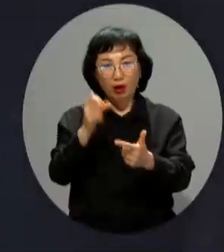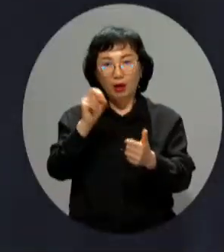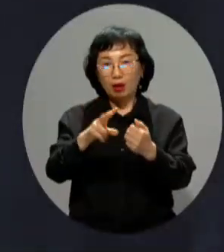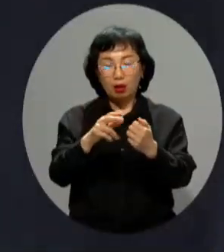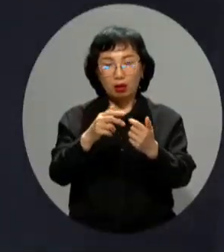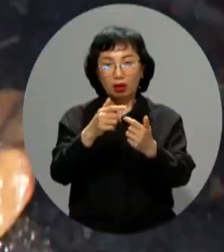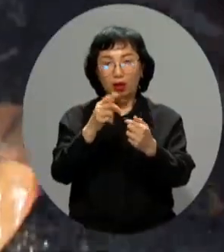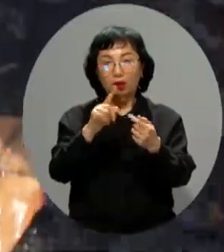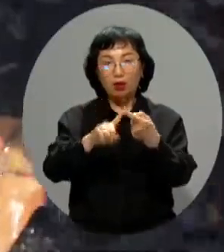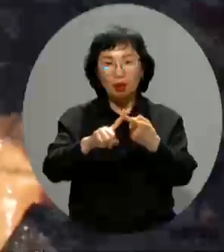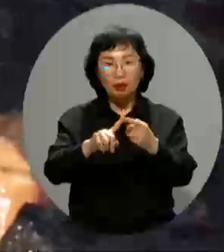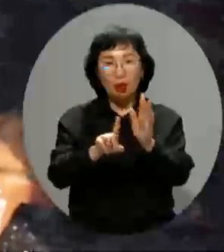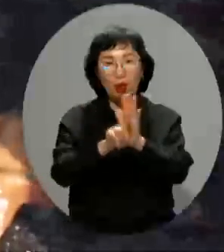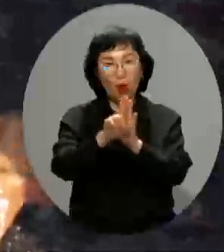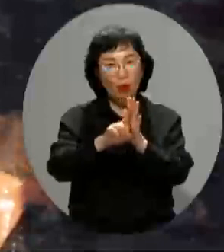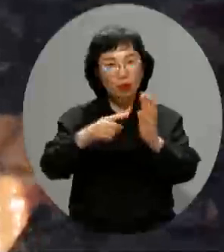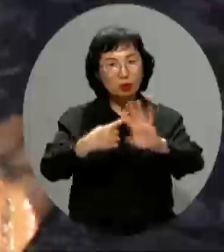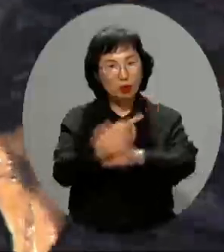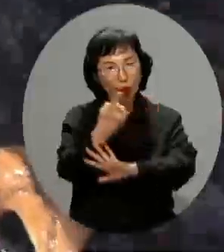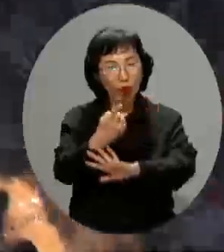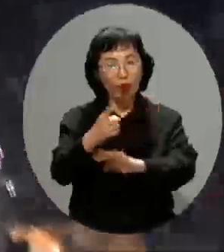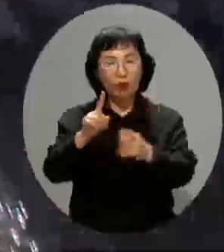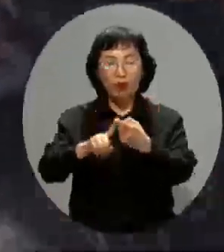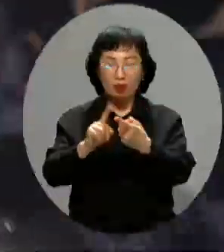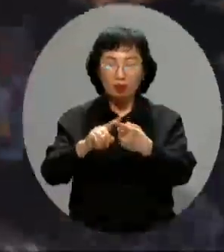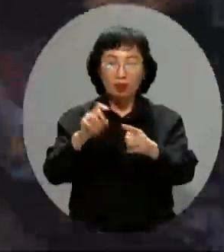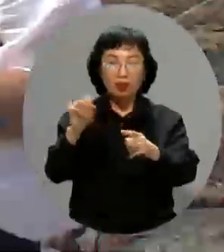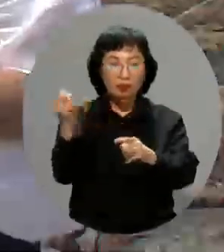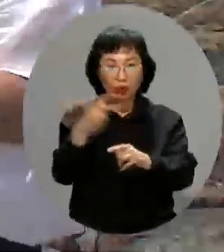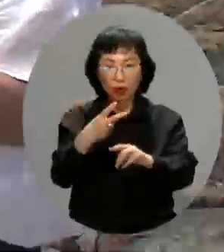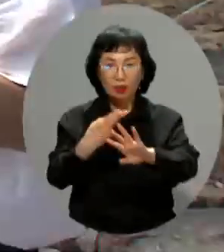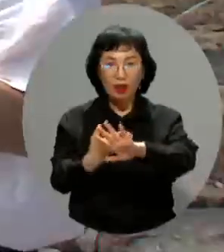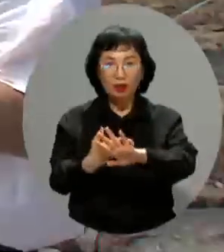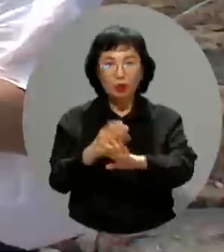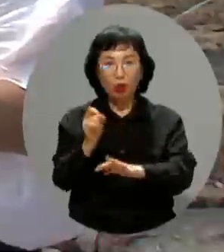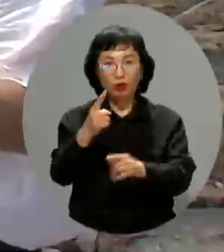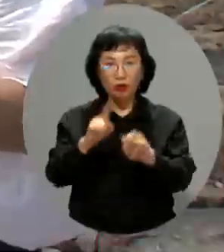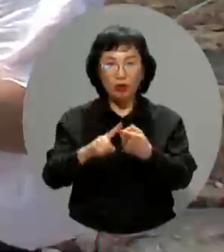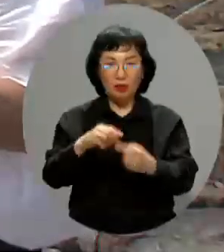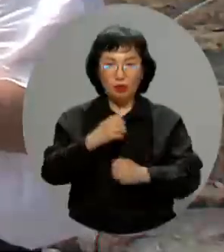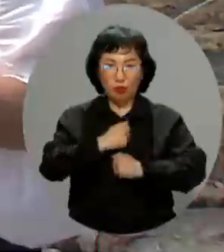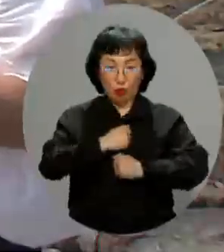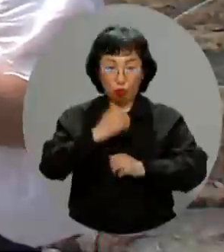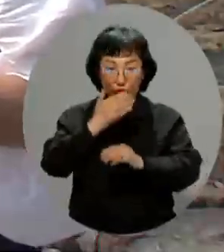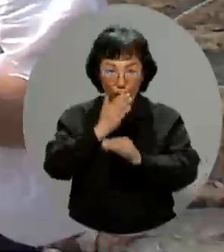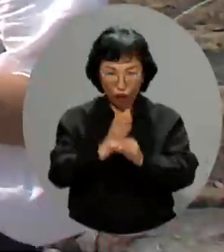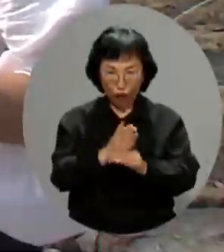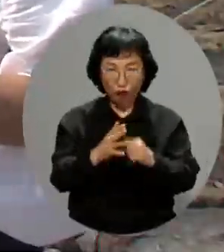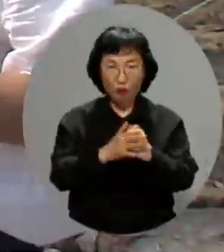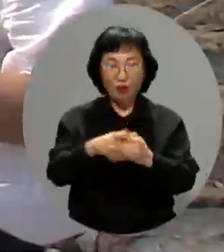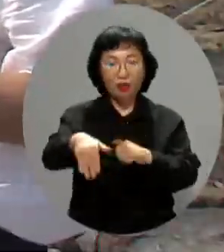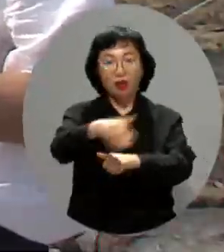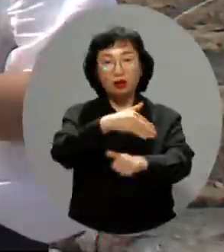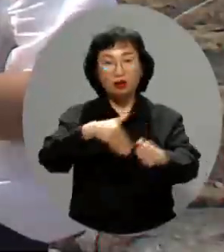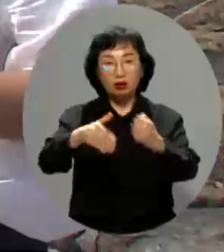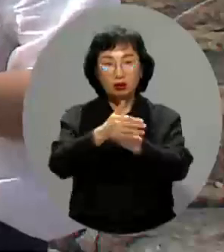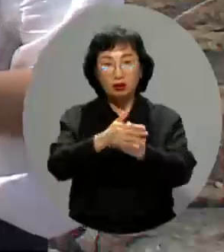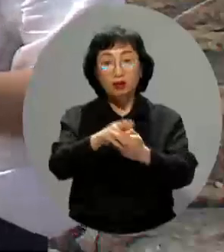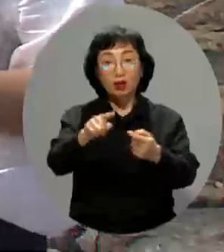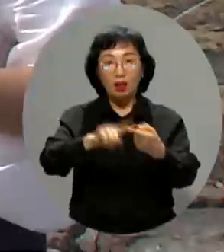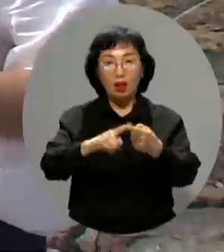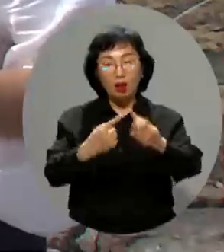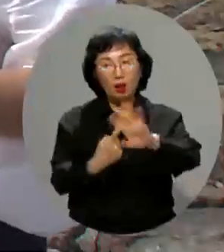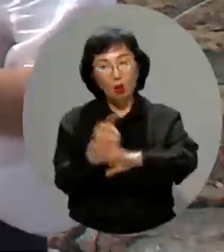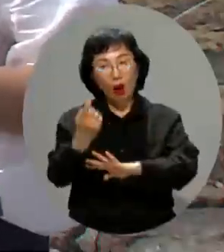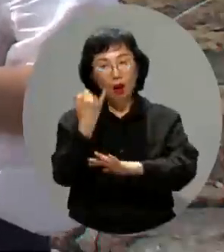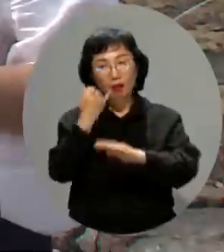온도 상승 이외에 다른 원인에도 주목하고 있습니다. 새만금 내부에서 자란 해파리 유체들이 배수관문을 통해 외부